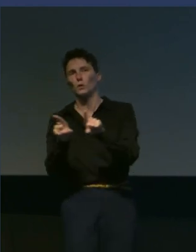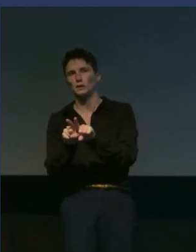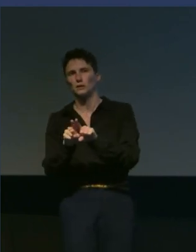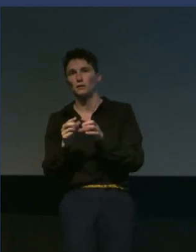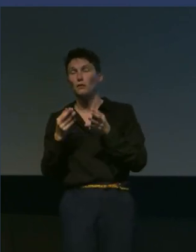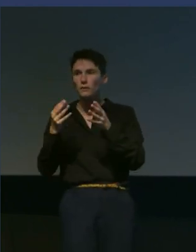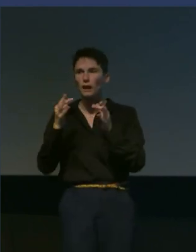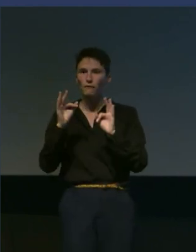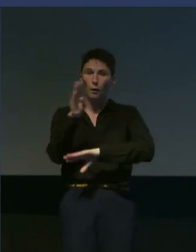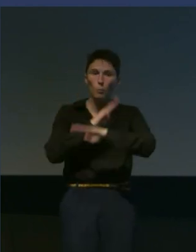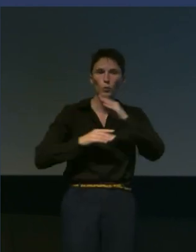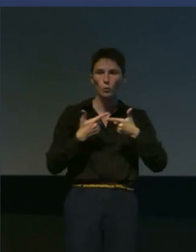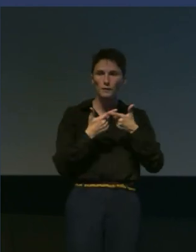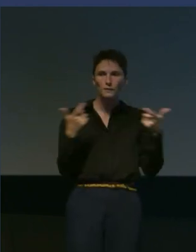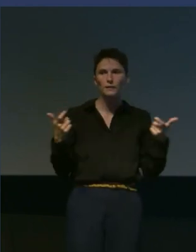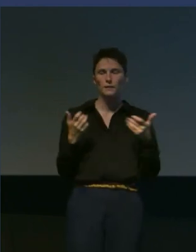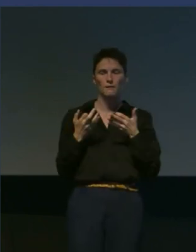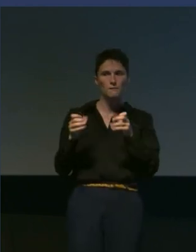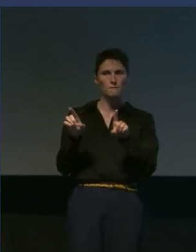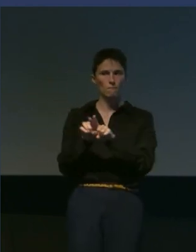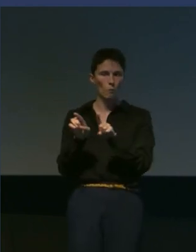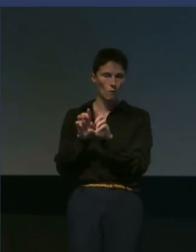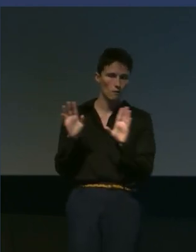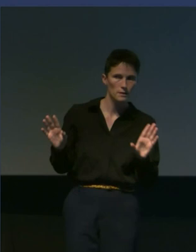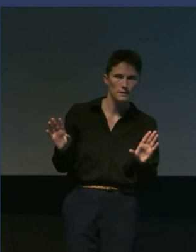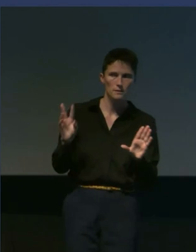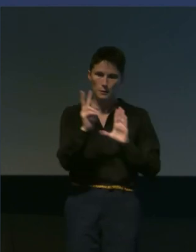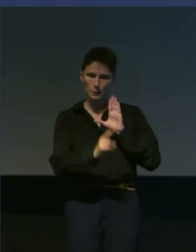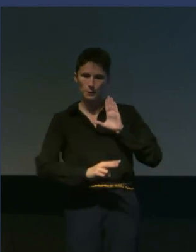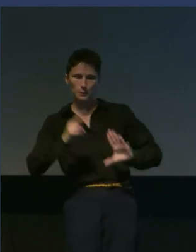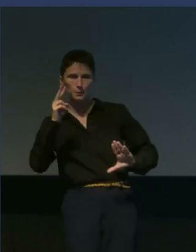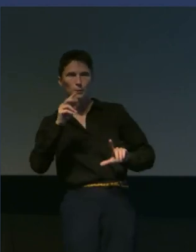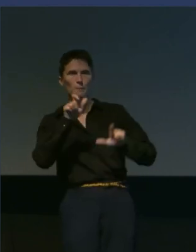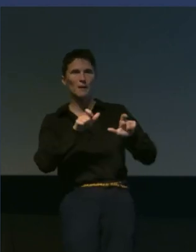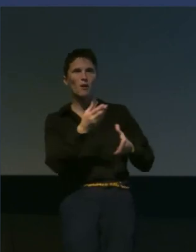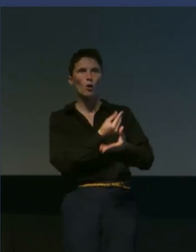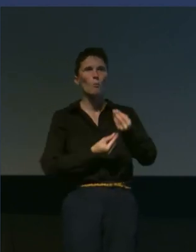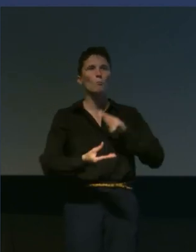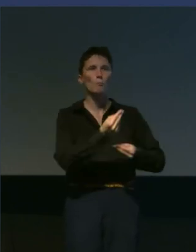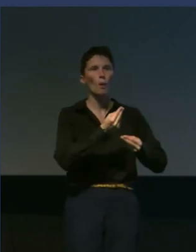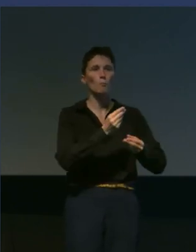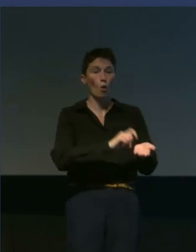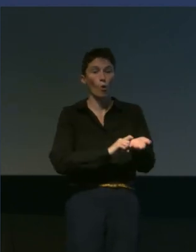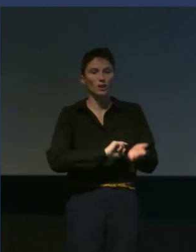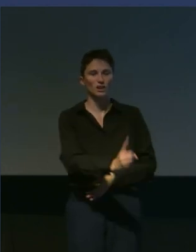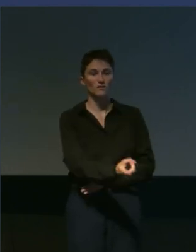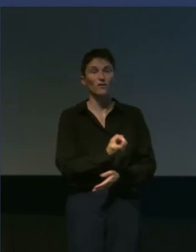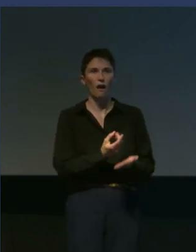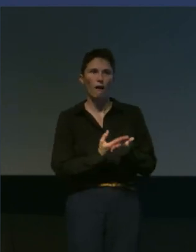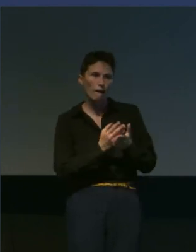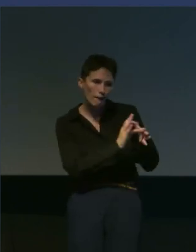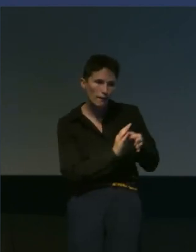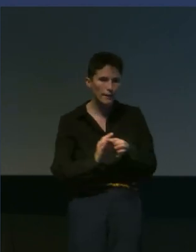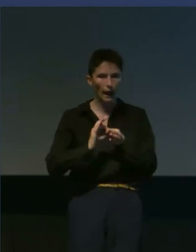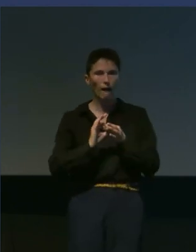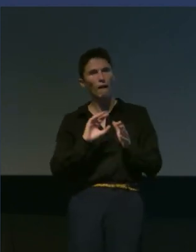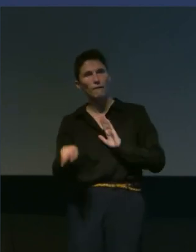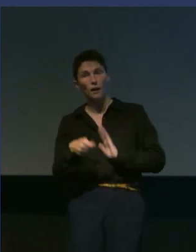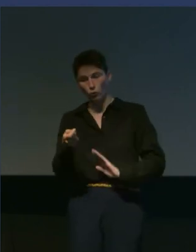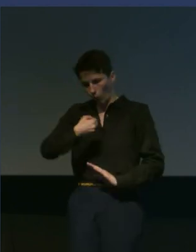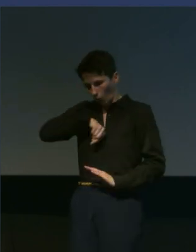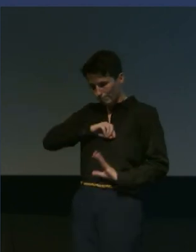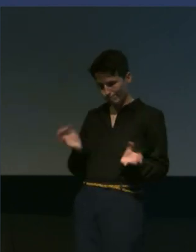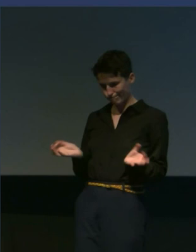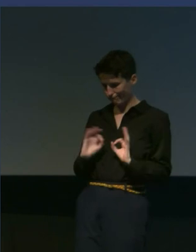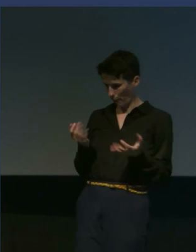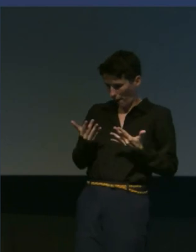pour la biodiversité, par exemple, d'avoir tout un regard sur les peuples autochtones et leur rapport à la nature. Et nous, on n'a plus du tout,